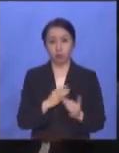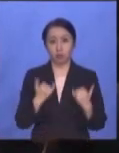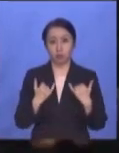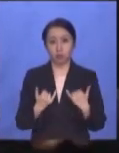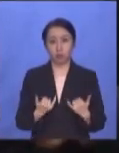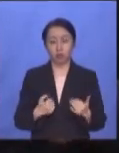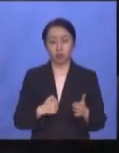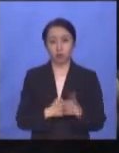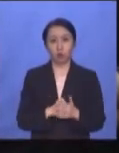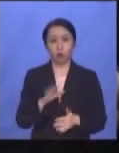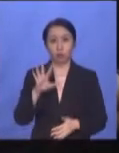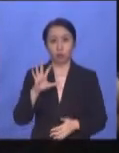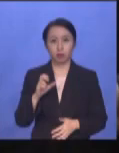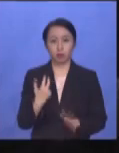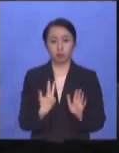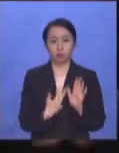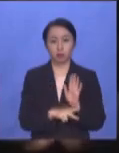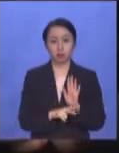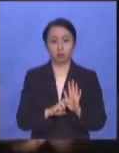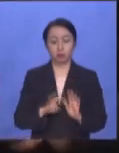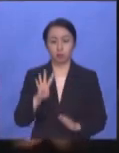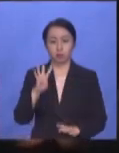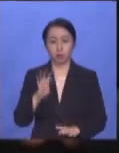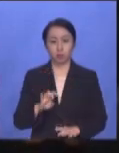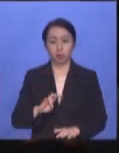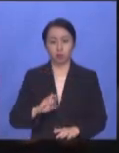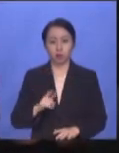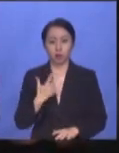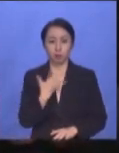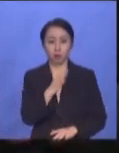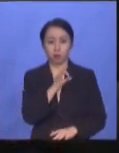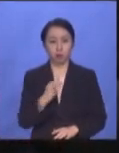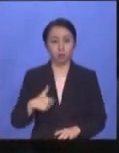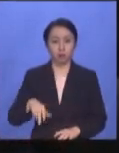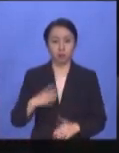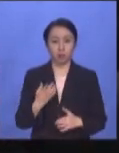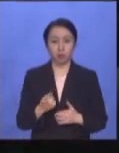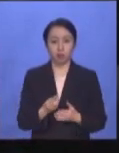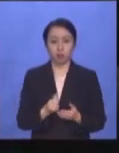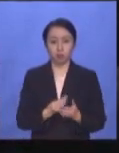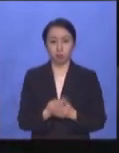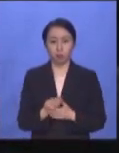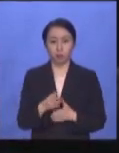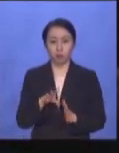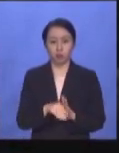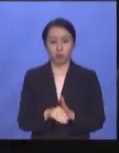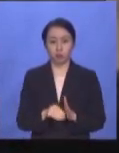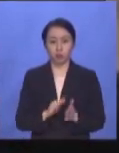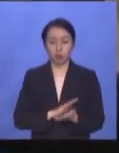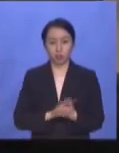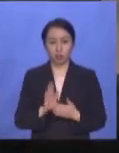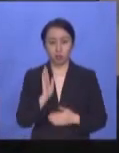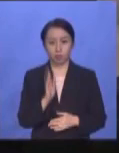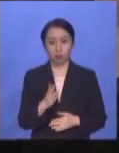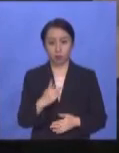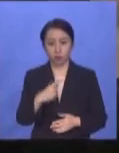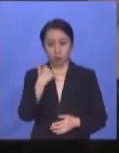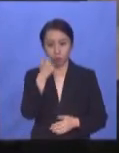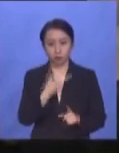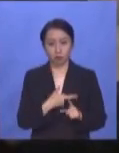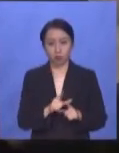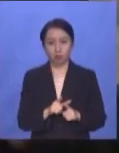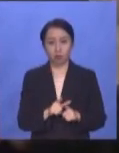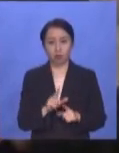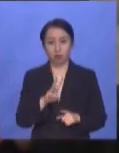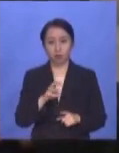довели до 580 миллиардов. 400 миллиардов под 5% без всяких субсидий вы будете чистые получите. На год. В этом, если